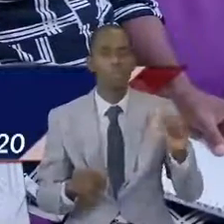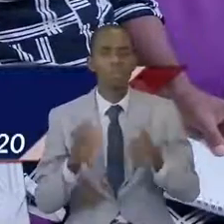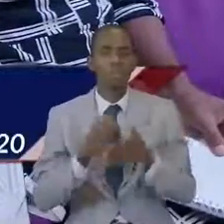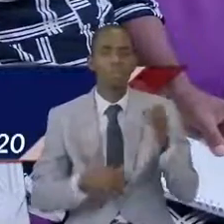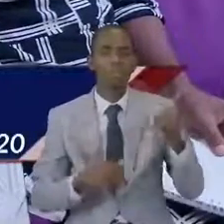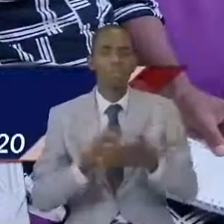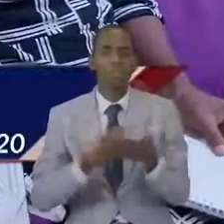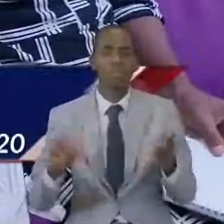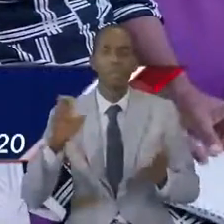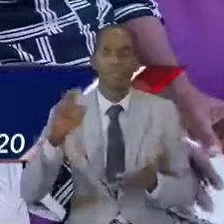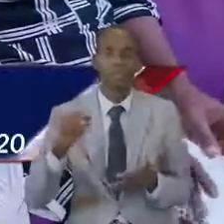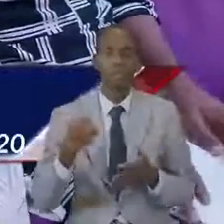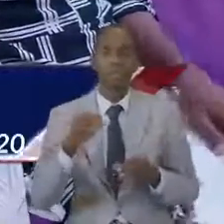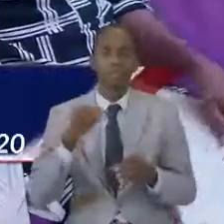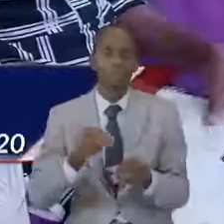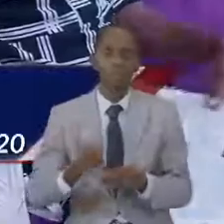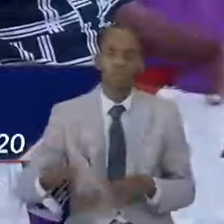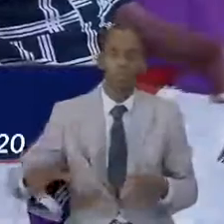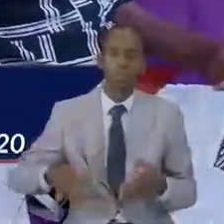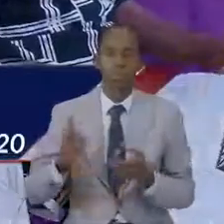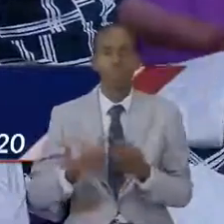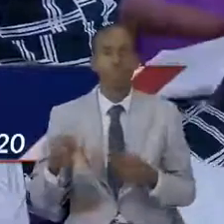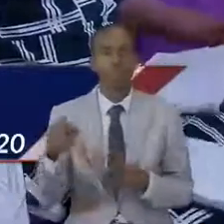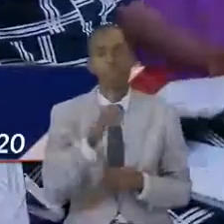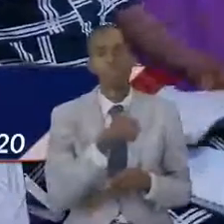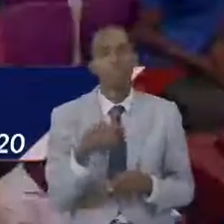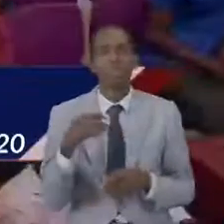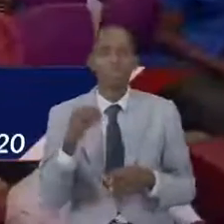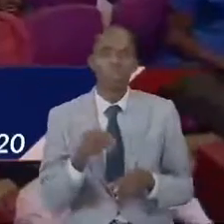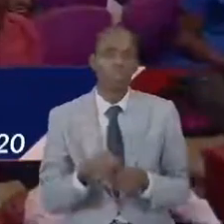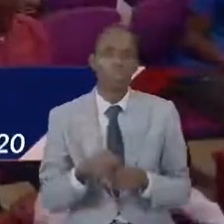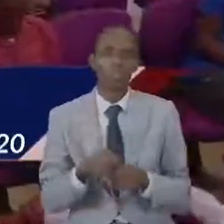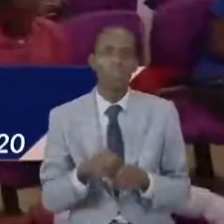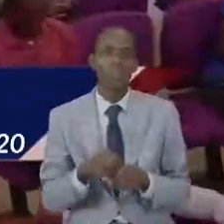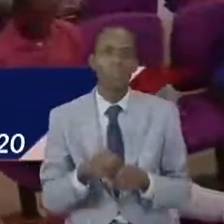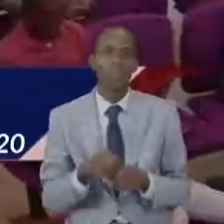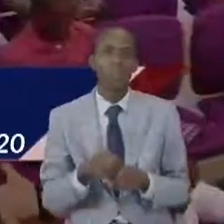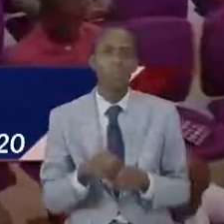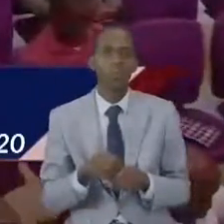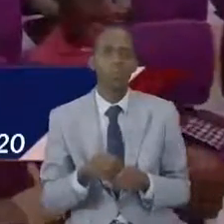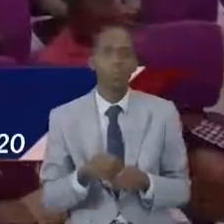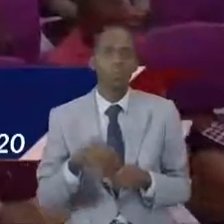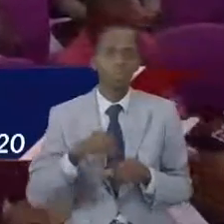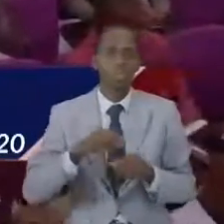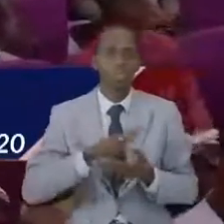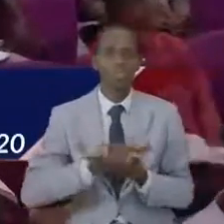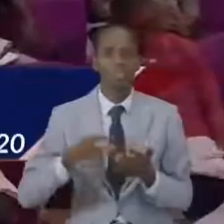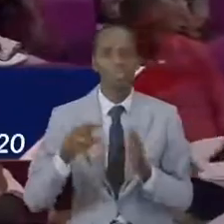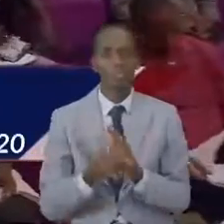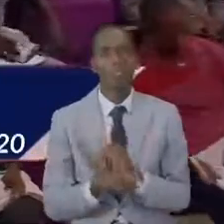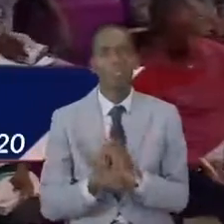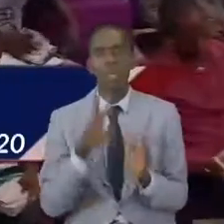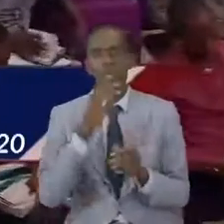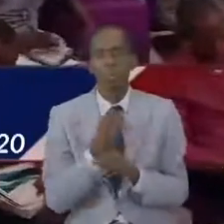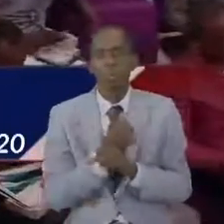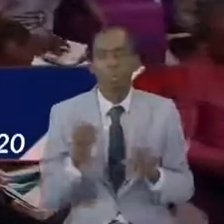10 verset 12 oser de nouveau mais là je mets maintenant selon la justice